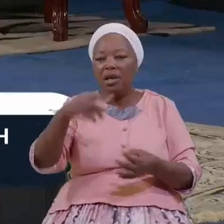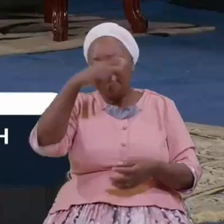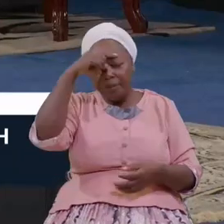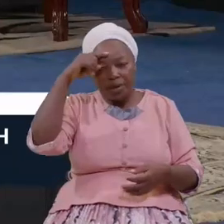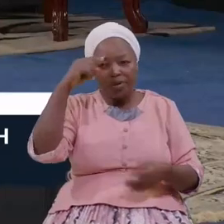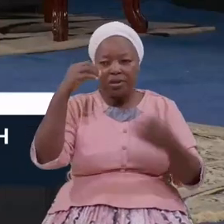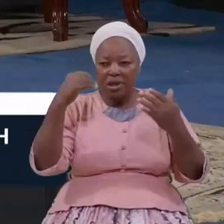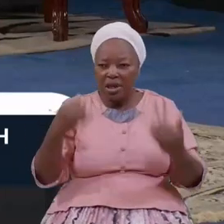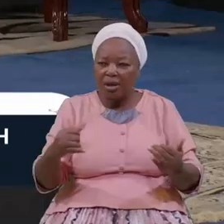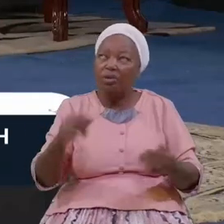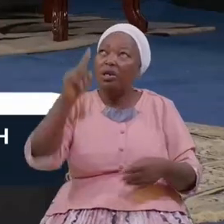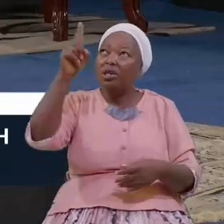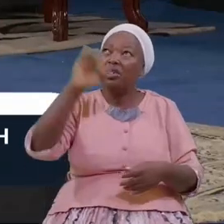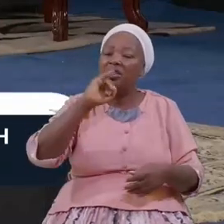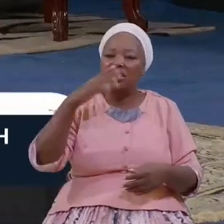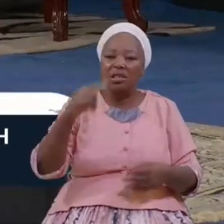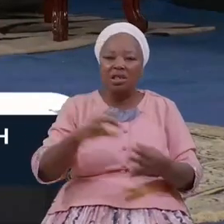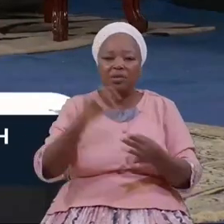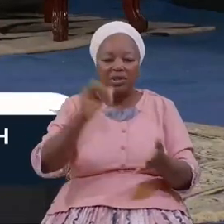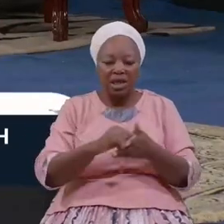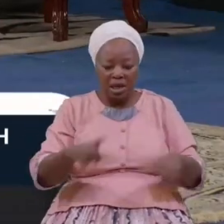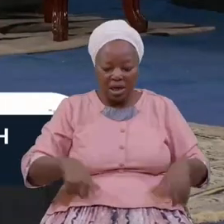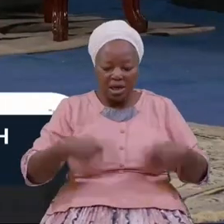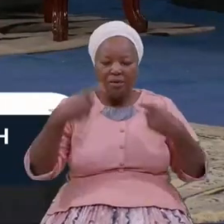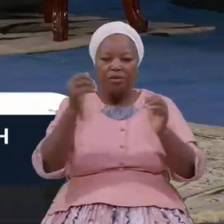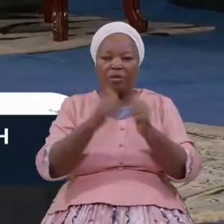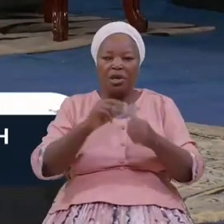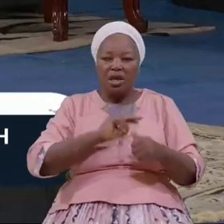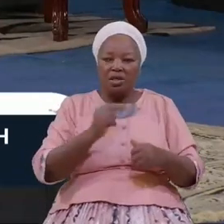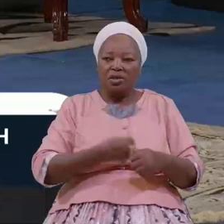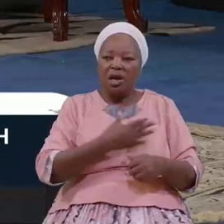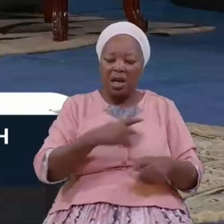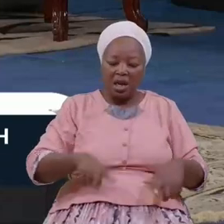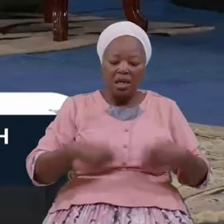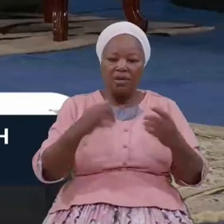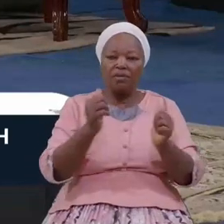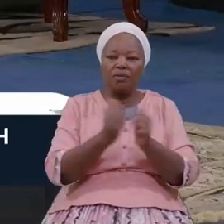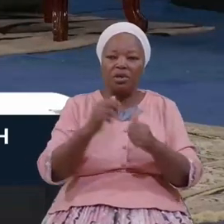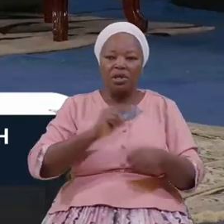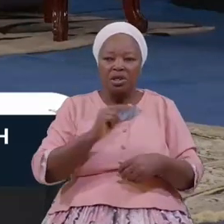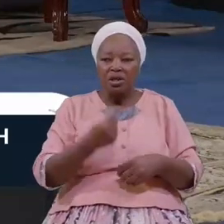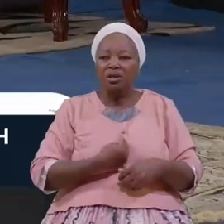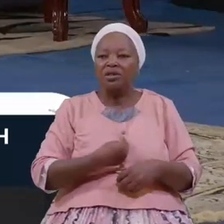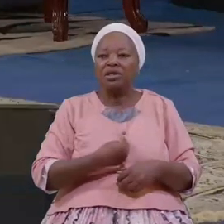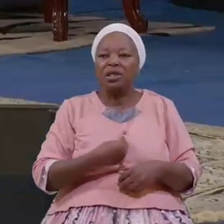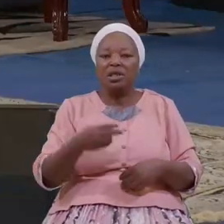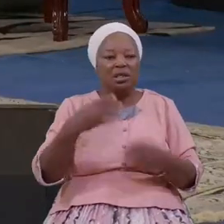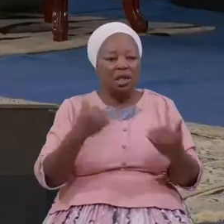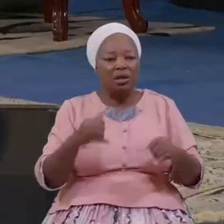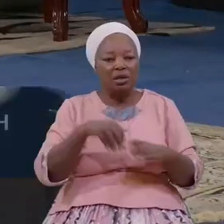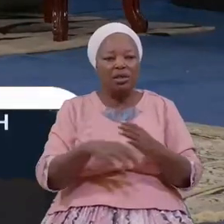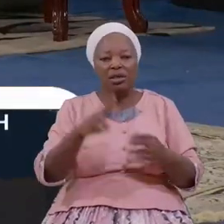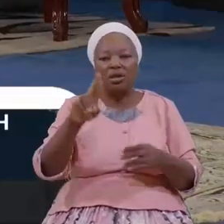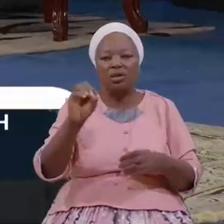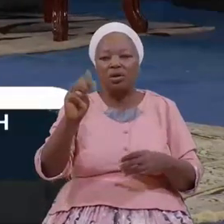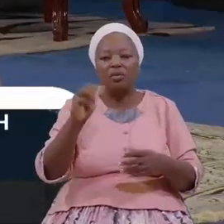que maintenant, lui, il est l'Esprit qui demeure en nous et il vit en nous. Et il nous dit en